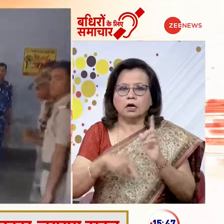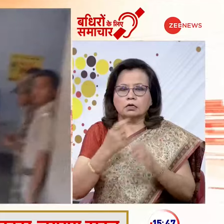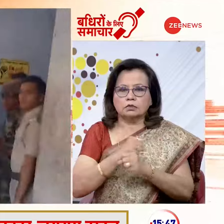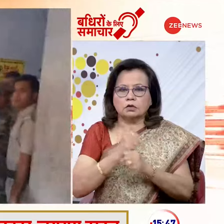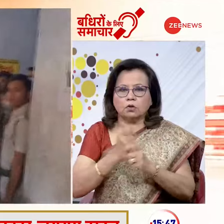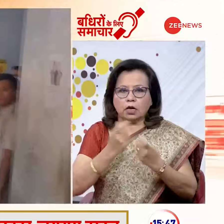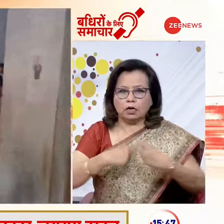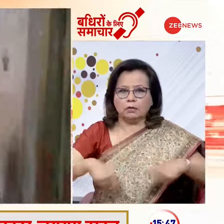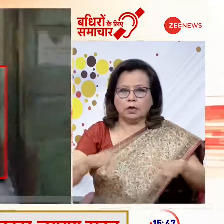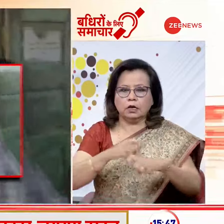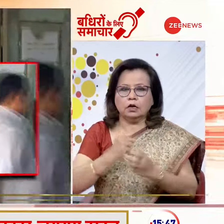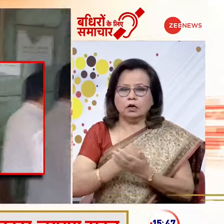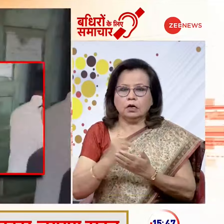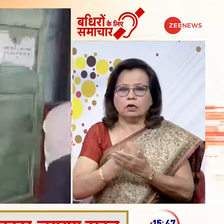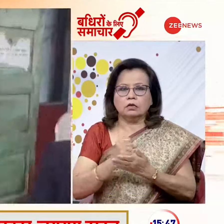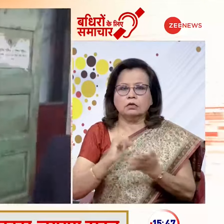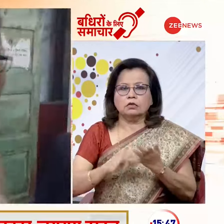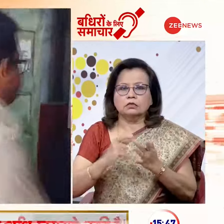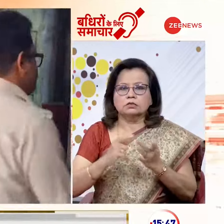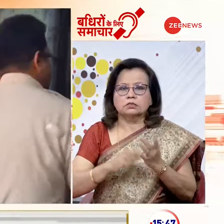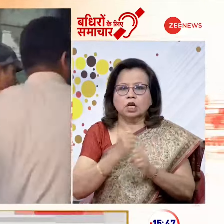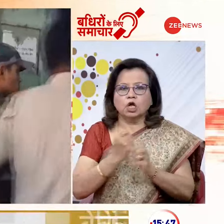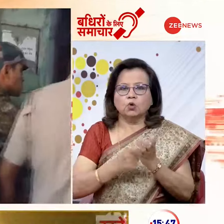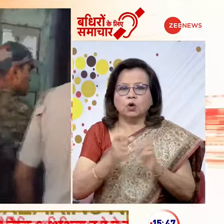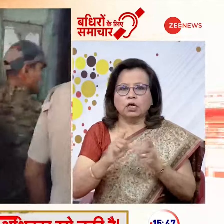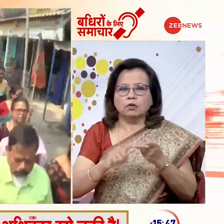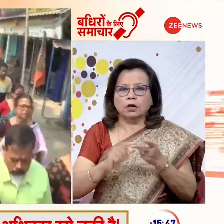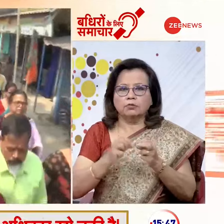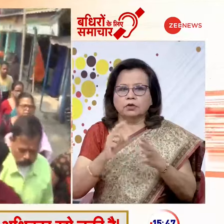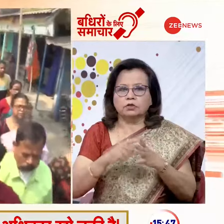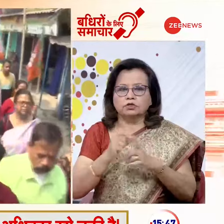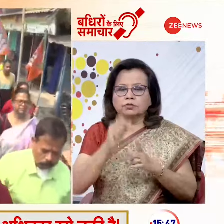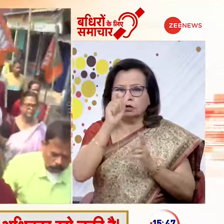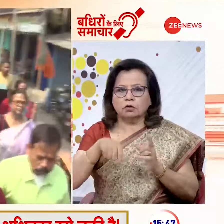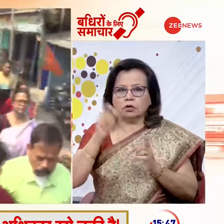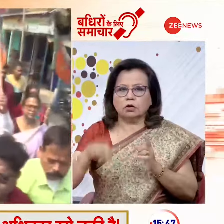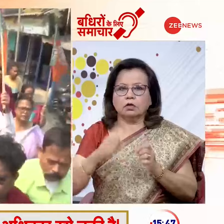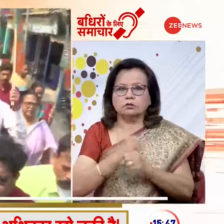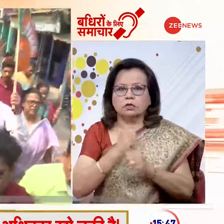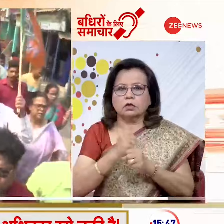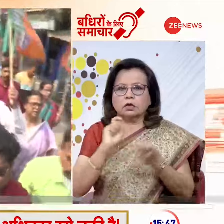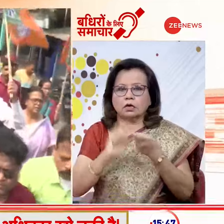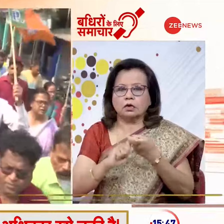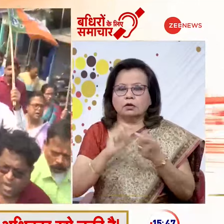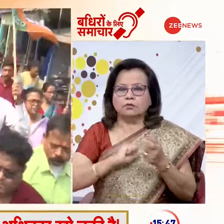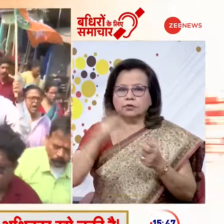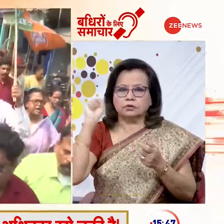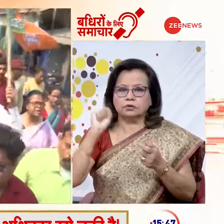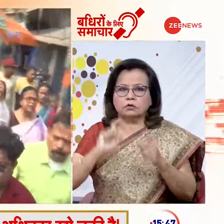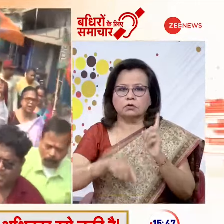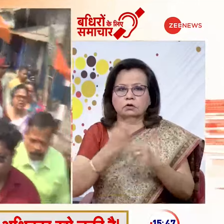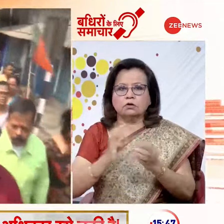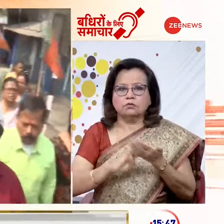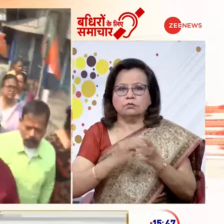सरकार को घेरने में लगे हैं सिली गुडी में बीजेपी कारेकरताओं ने सरकार के खिलाफ प्रदर्शन किया